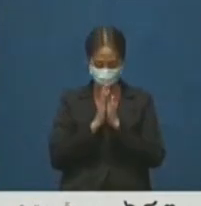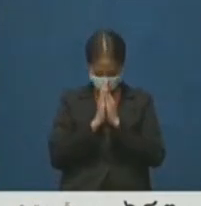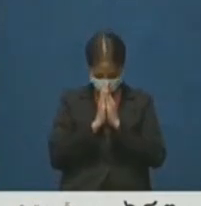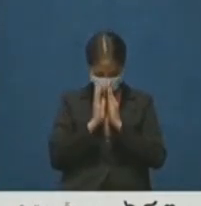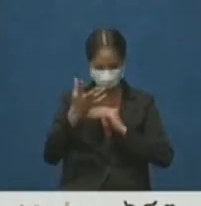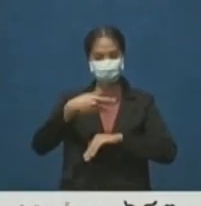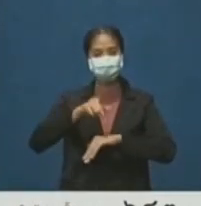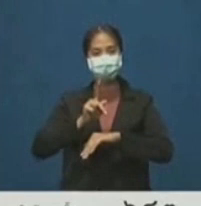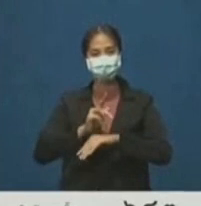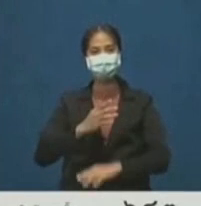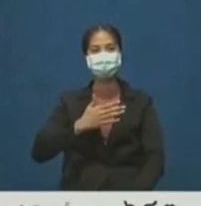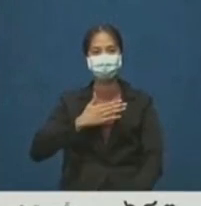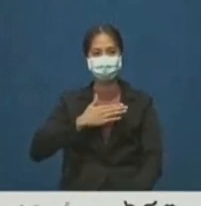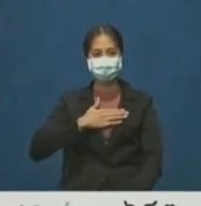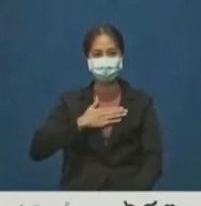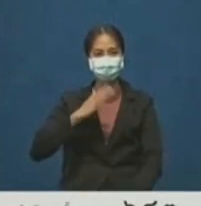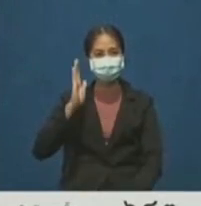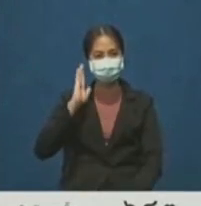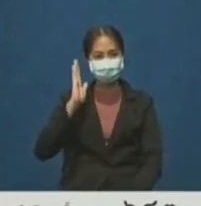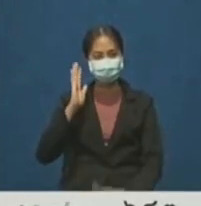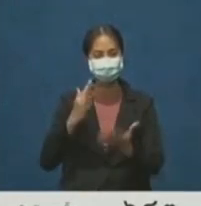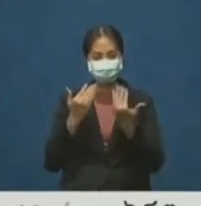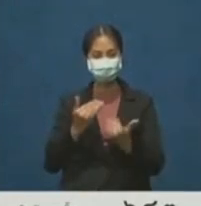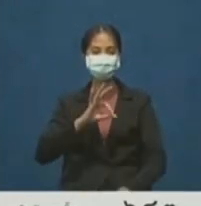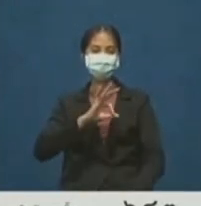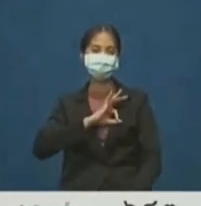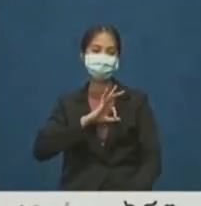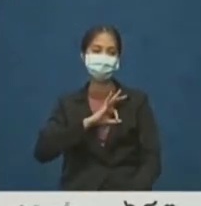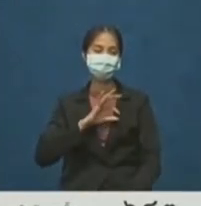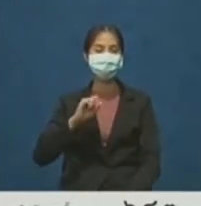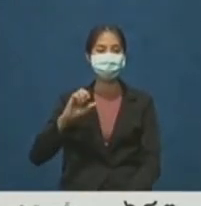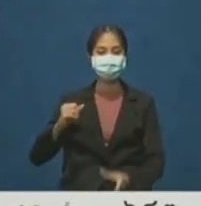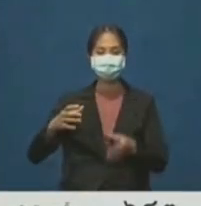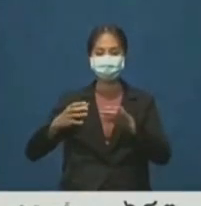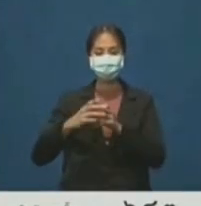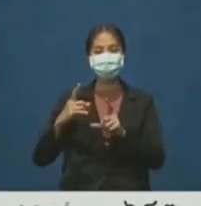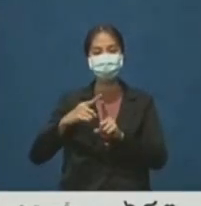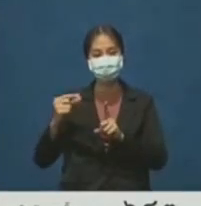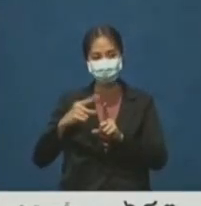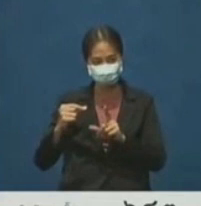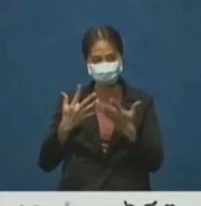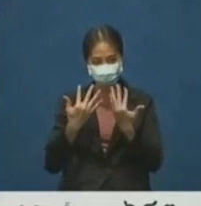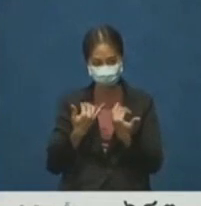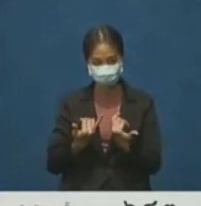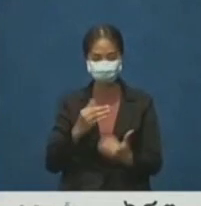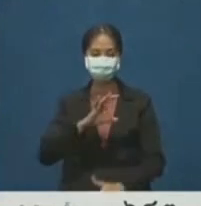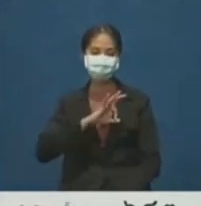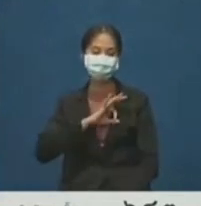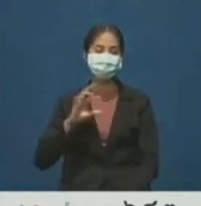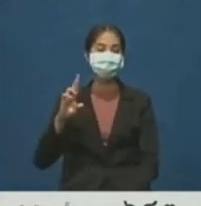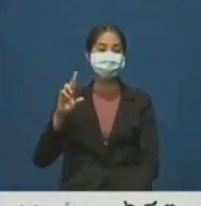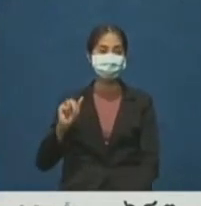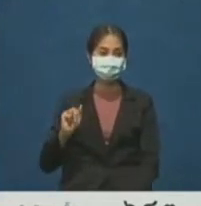เรียนประธานสภาที่เคารพผมนทิพัฒน์คุณเศรษฐสิทธิ์สมาชิกสภาผู้แทนราษฎรแบบบัญชีรายชื่อพรรคก้าวไกลในฐานะสมาชิกรัฐสภา